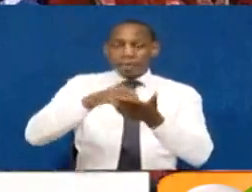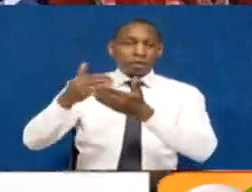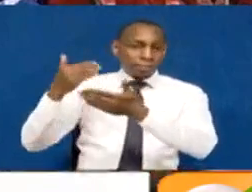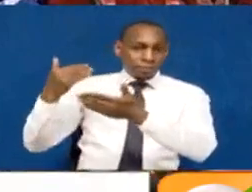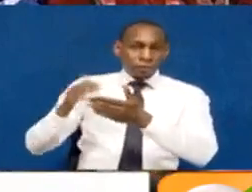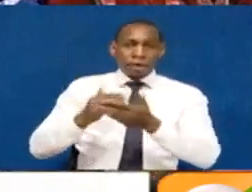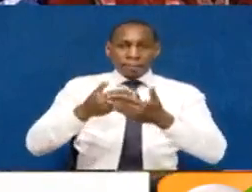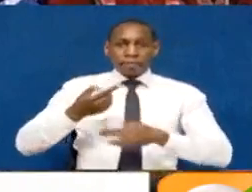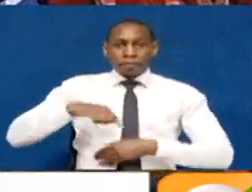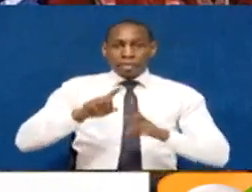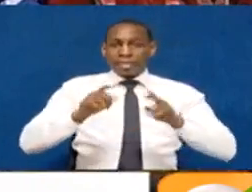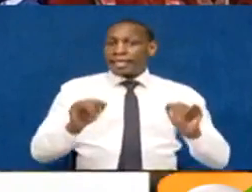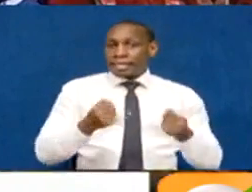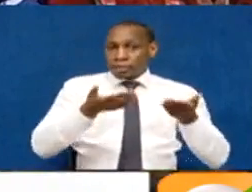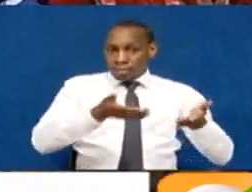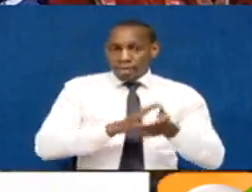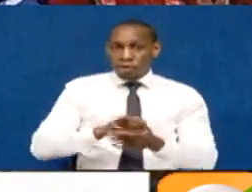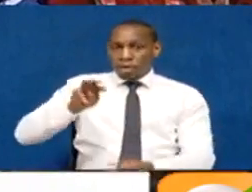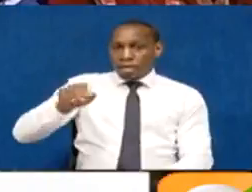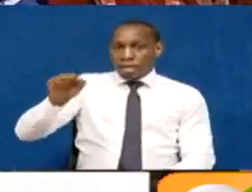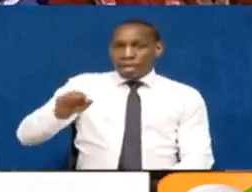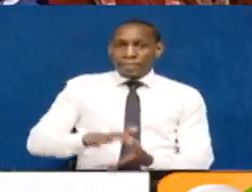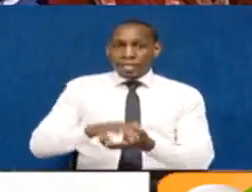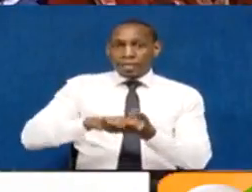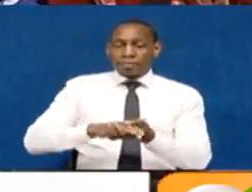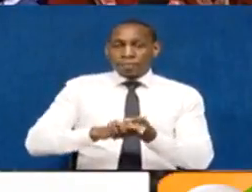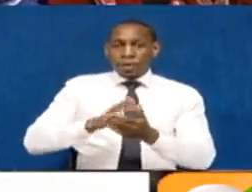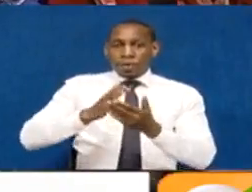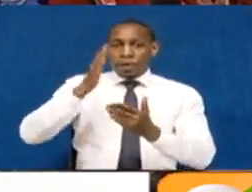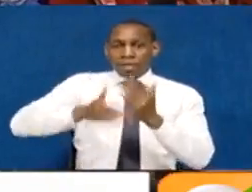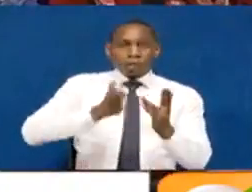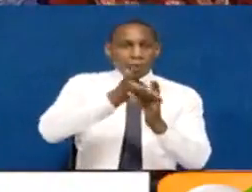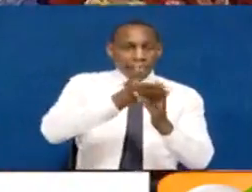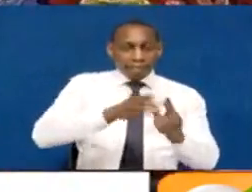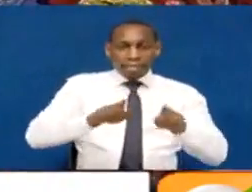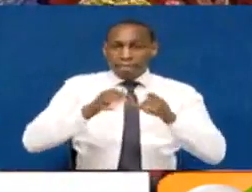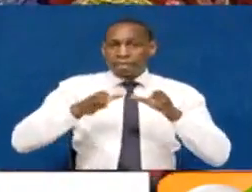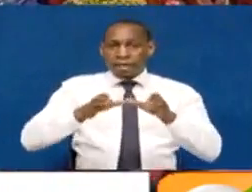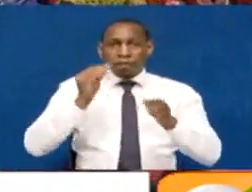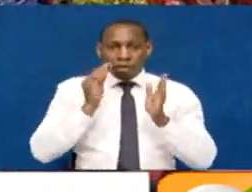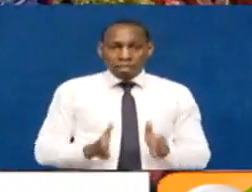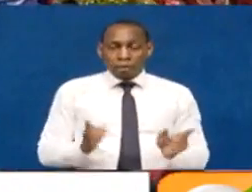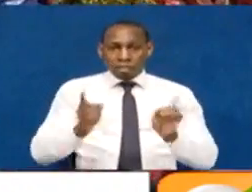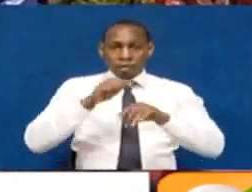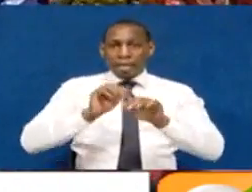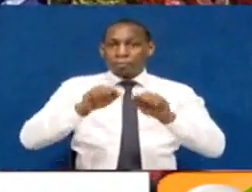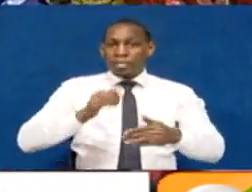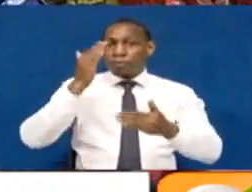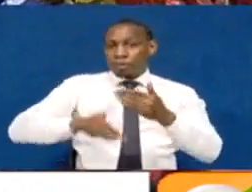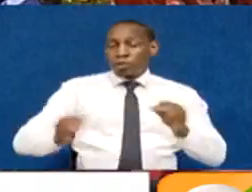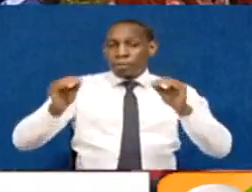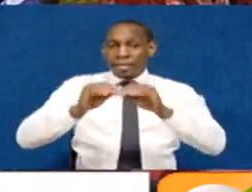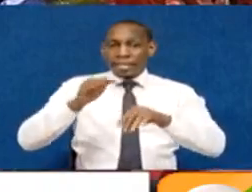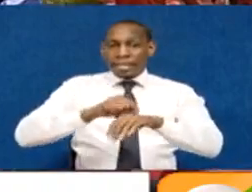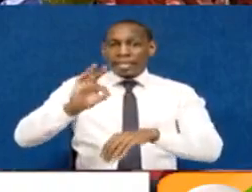ilivyokuwa kabla ya sisi kwenda hewani, wabunge wakasimama kuingia katikati na ikalazimu speaker wa muda kuweza kusimamisha kikao